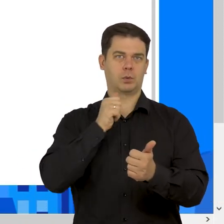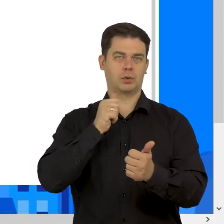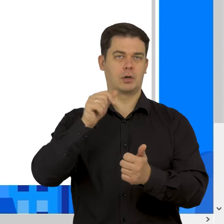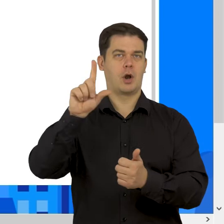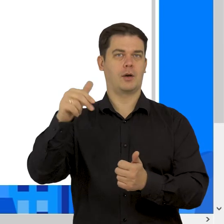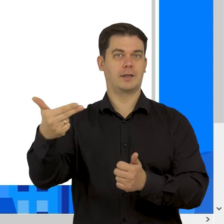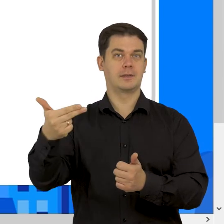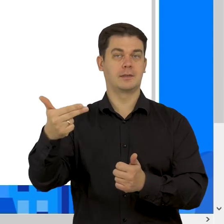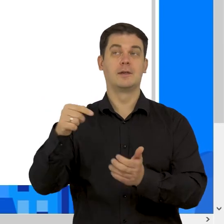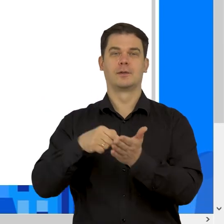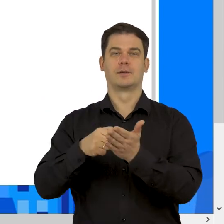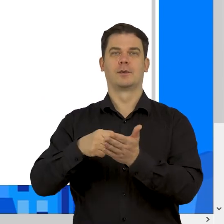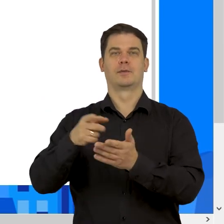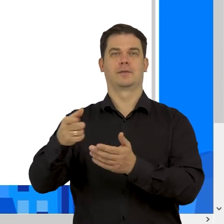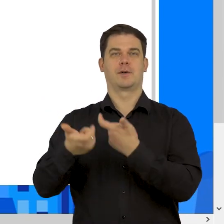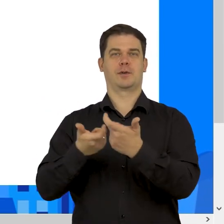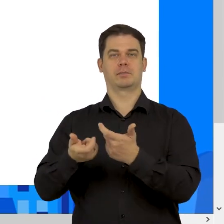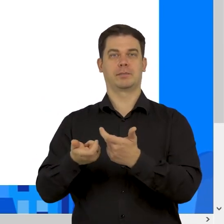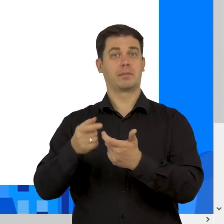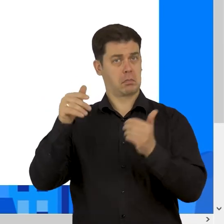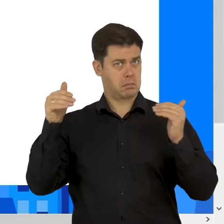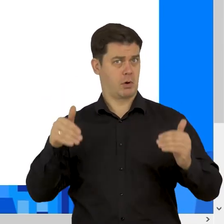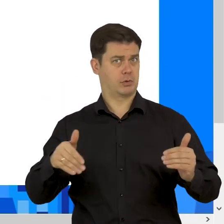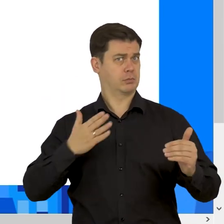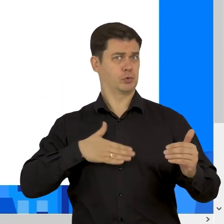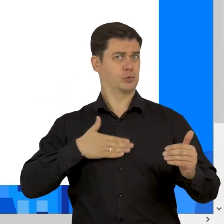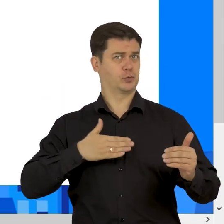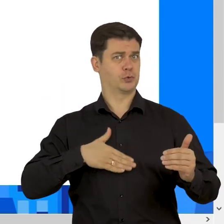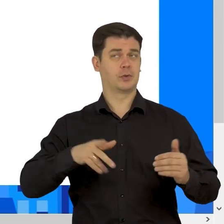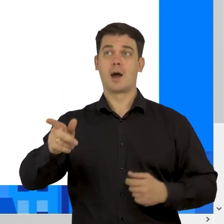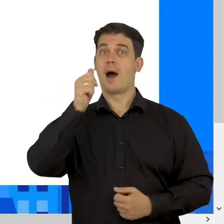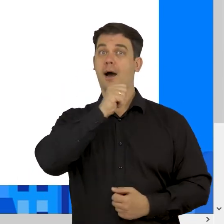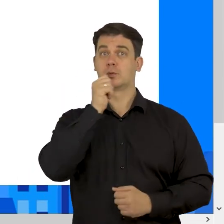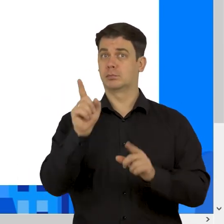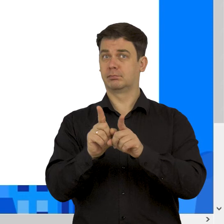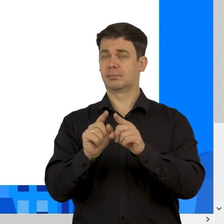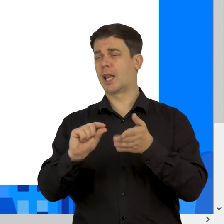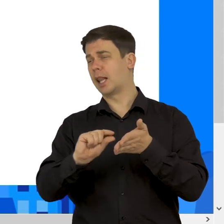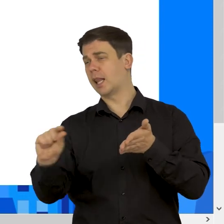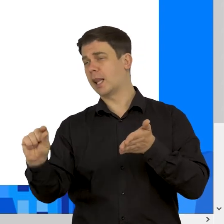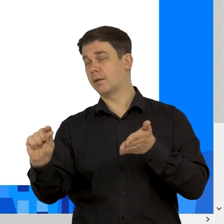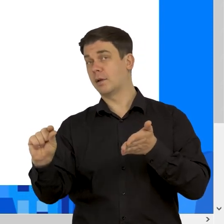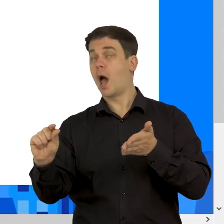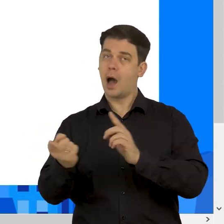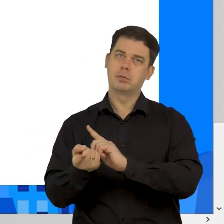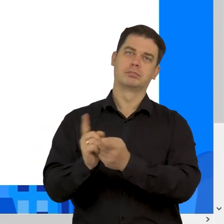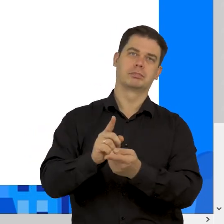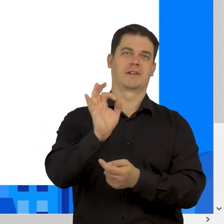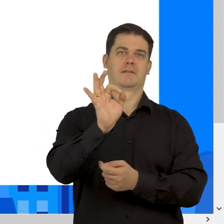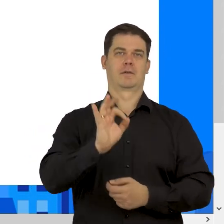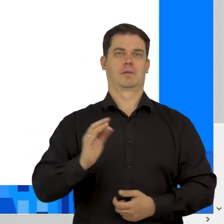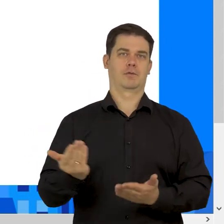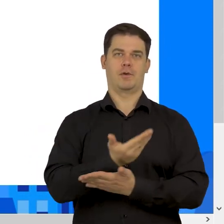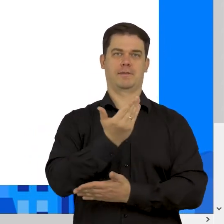panelu administracyjnego routera. Możesz zdecydować, czy hasło ma być takie samo jak hasło do sieci Wi-Fi lub wpisać